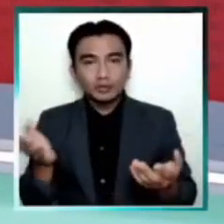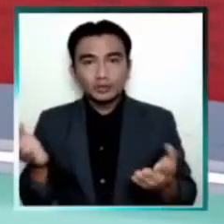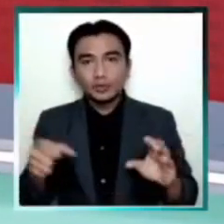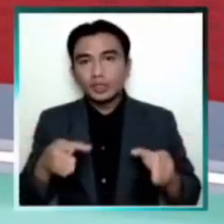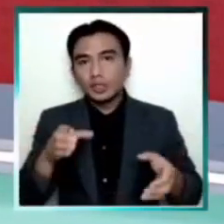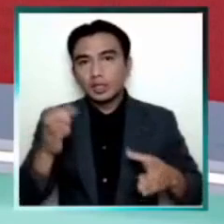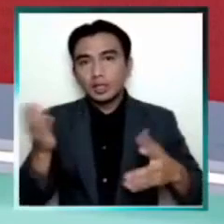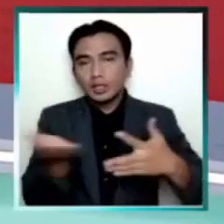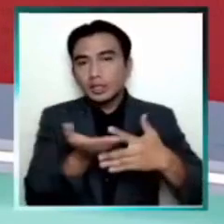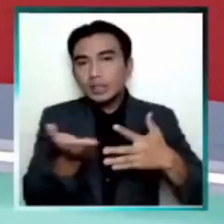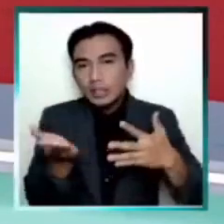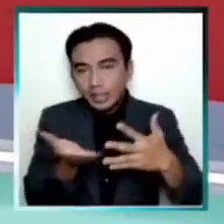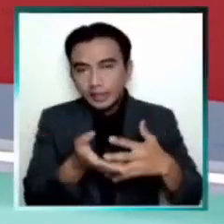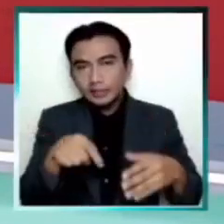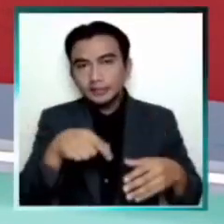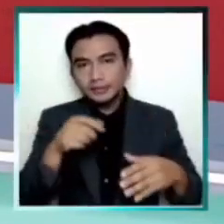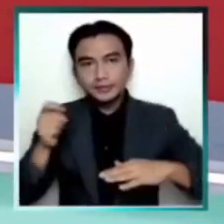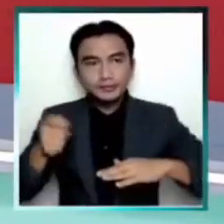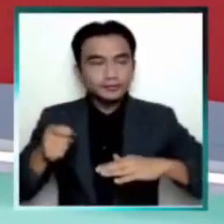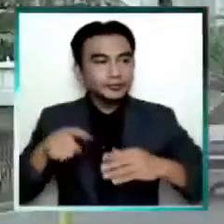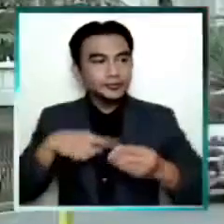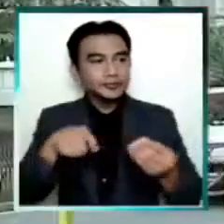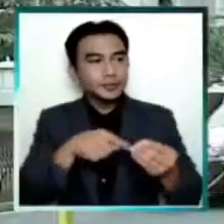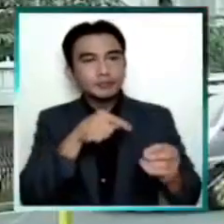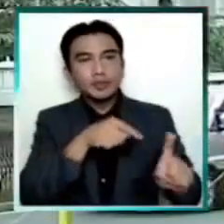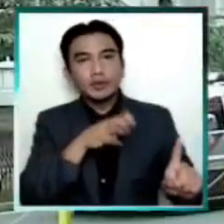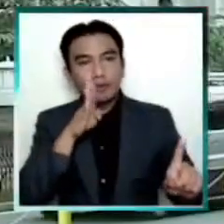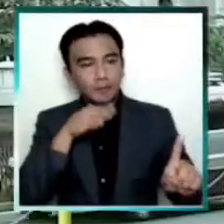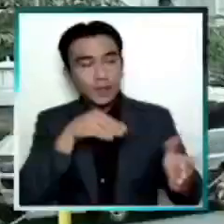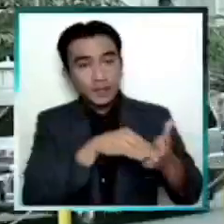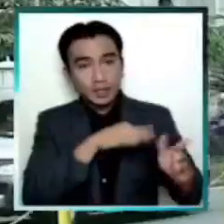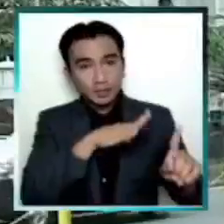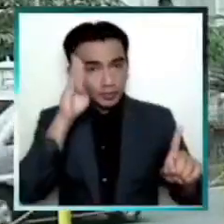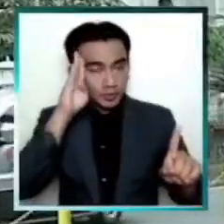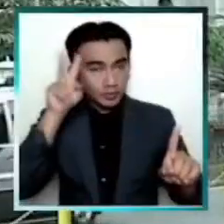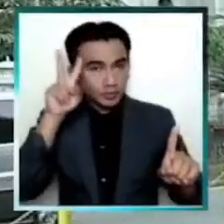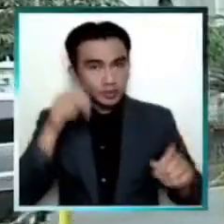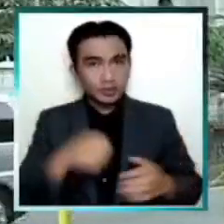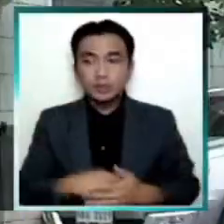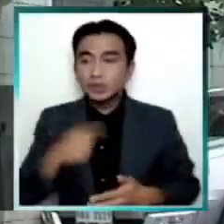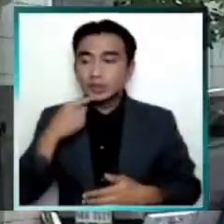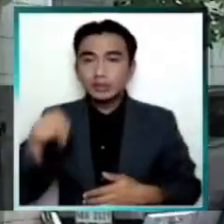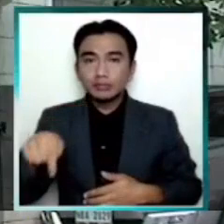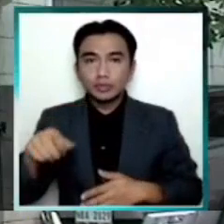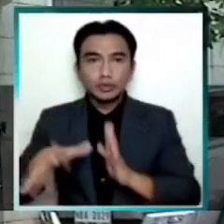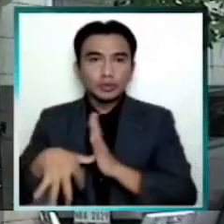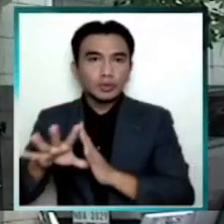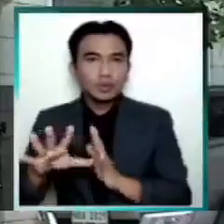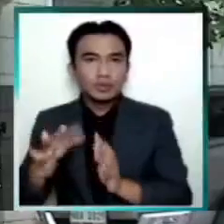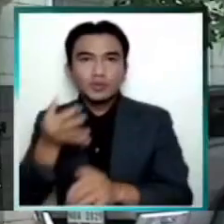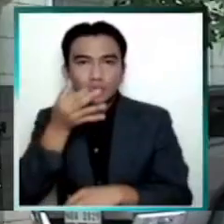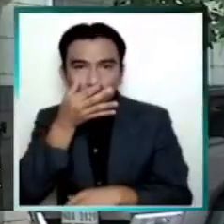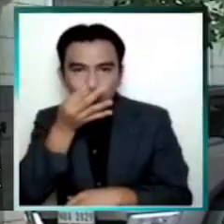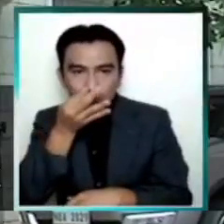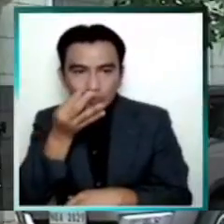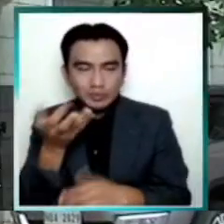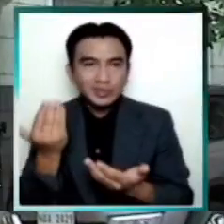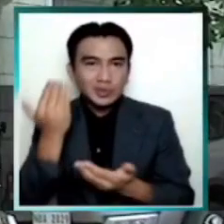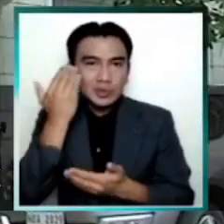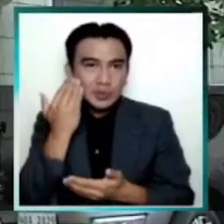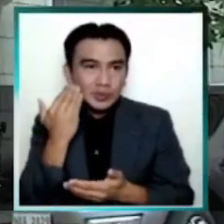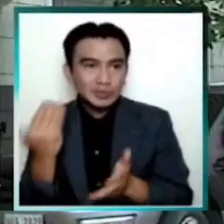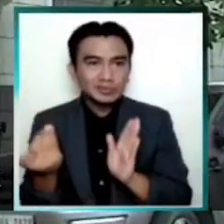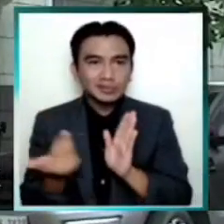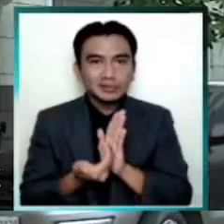frontrunner Bongbong Marcos. Sa isang resolusyon, sinabi ng COMELEC na walang sapat na basihan para baligtarin ang naunang resolusyon